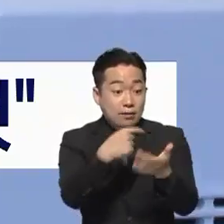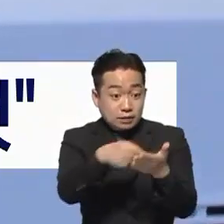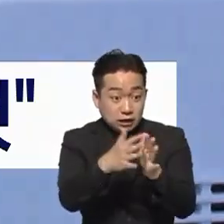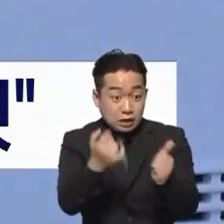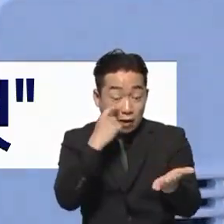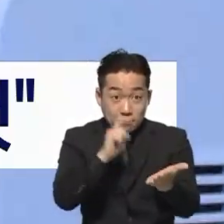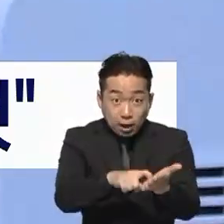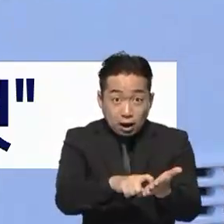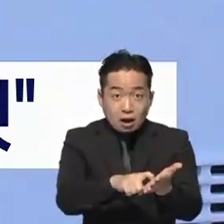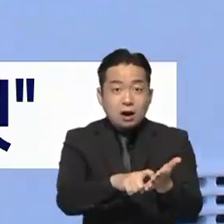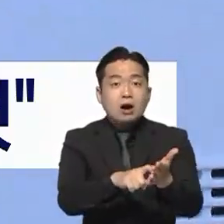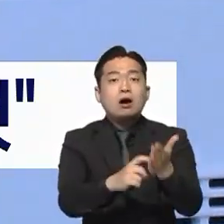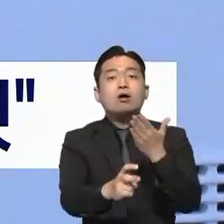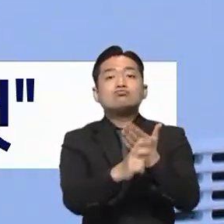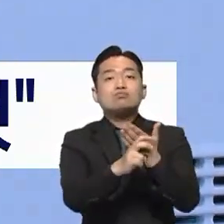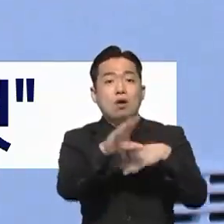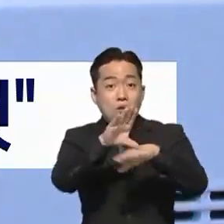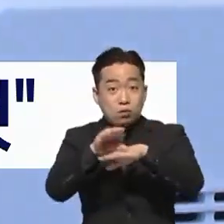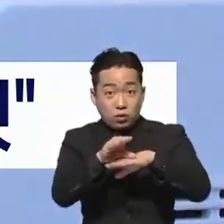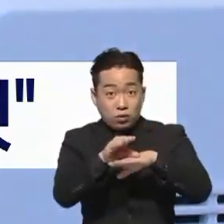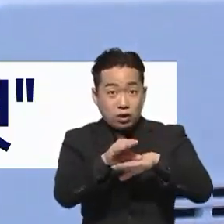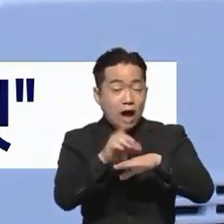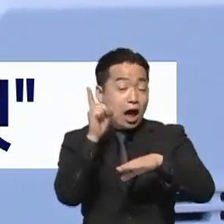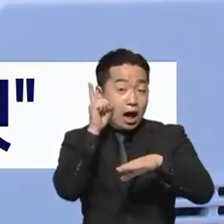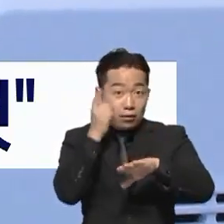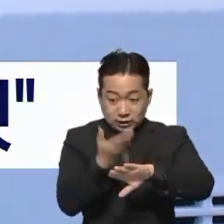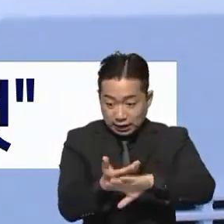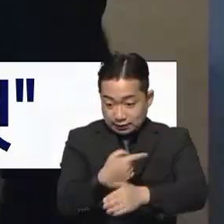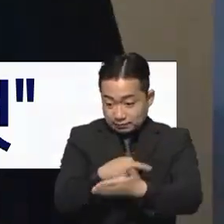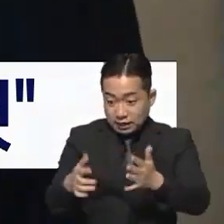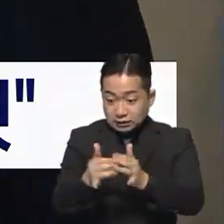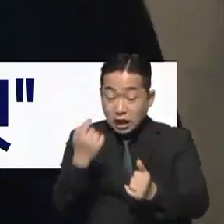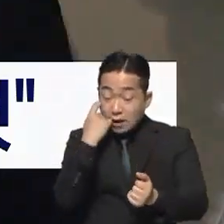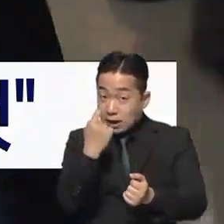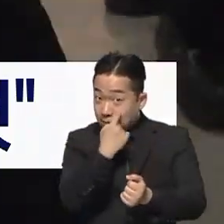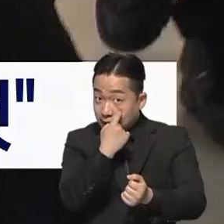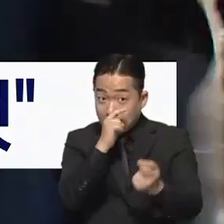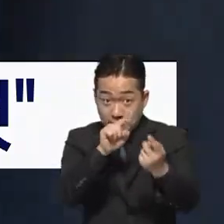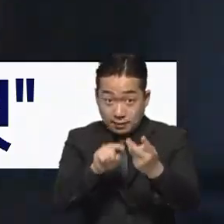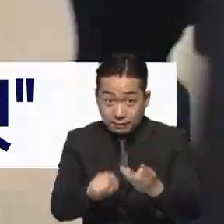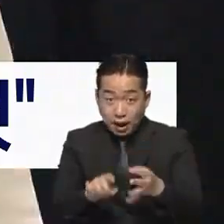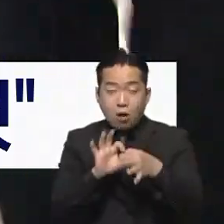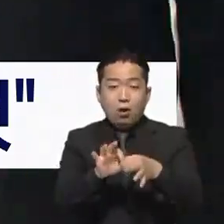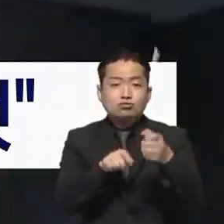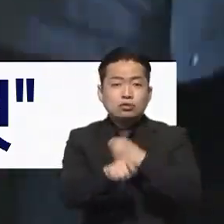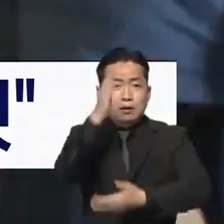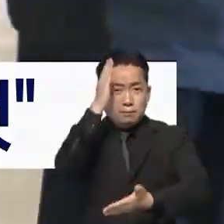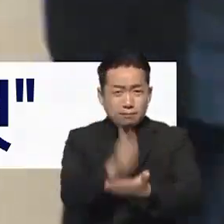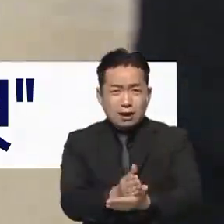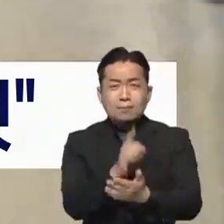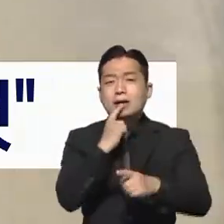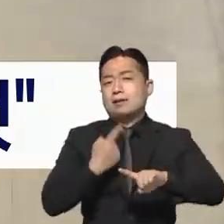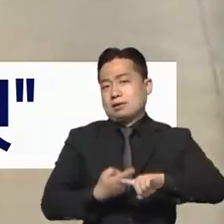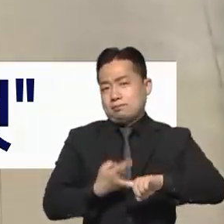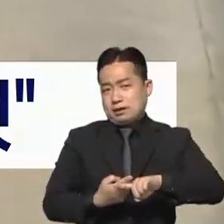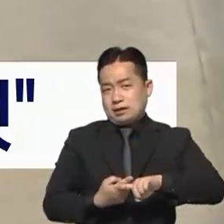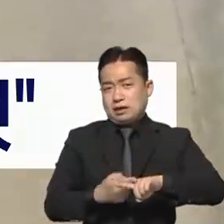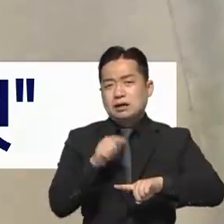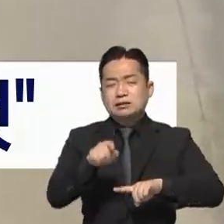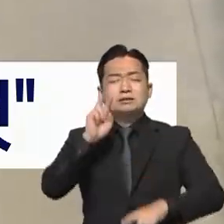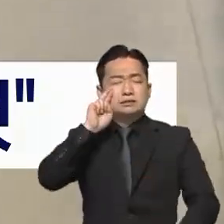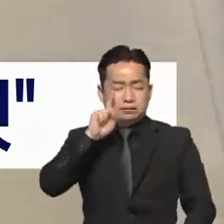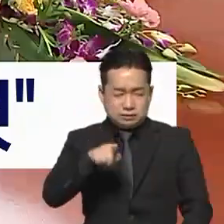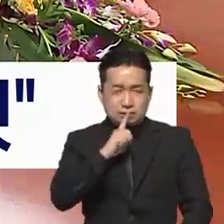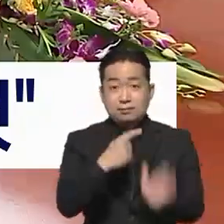확인해도 불법 촬영 사건에 압수된 휴대폰에서 다른 피해자를 확인해도 관련 수사를 하지 말라는 거라며 불합리함을